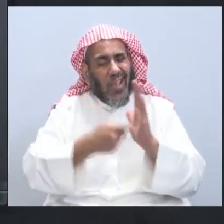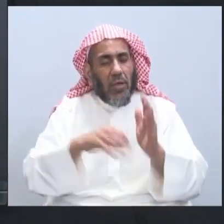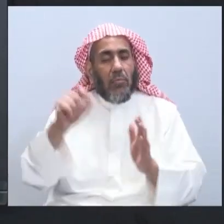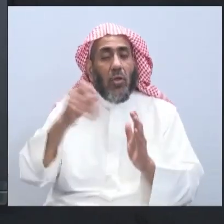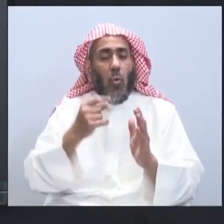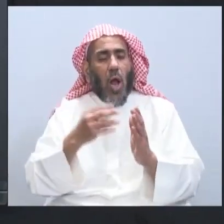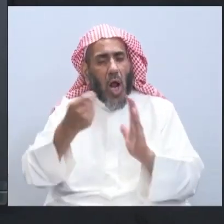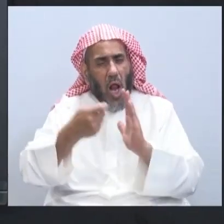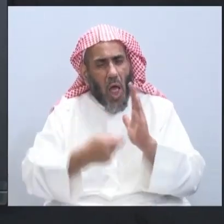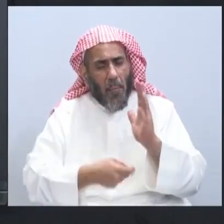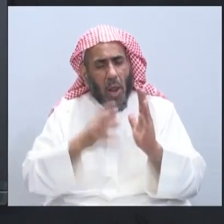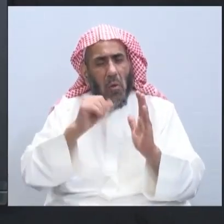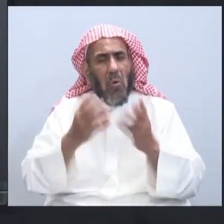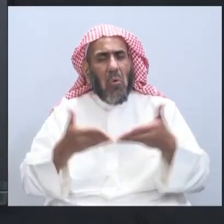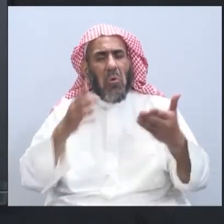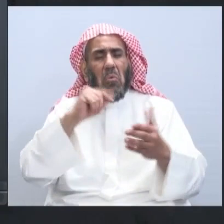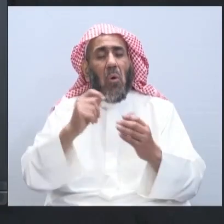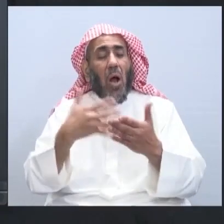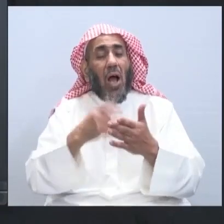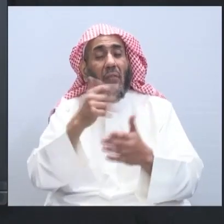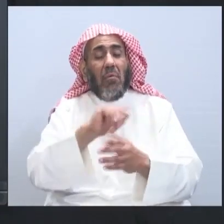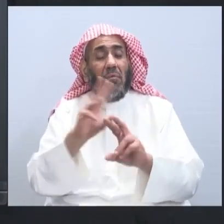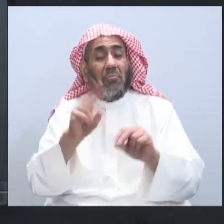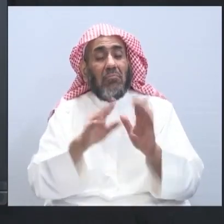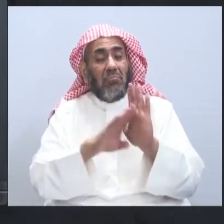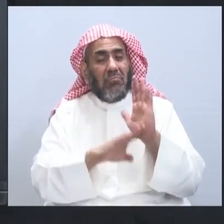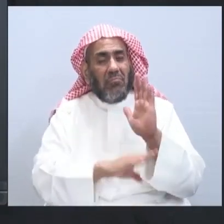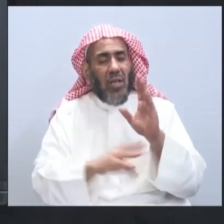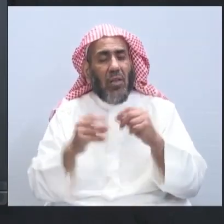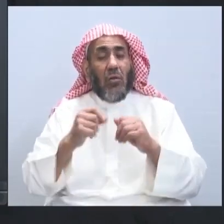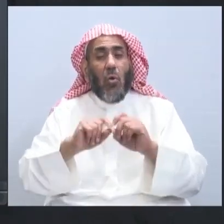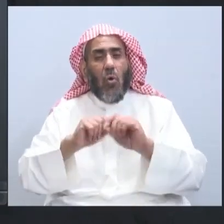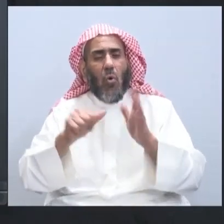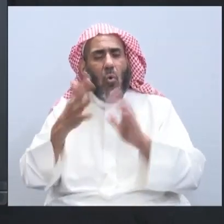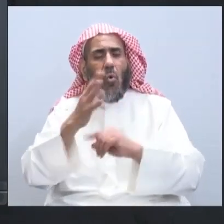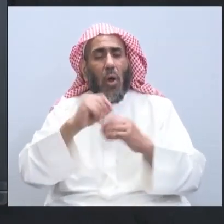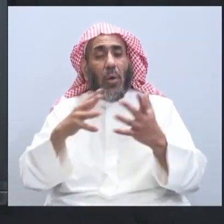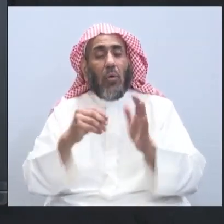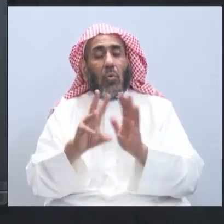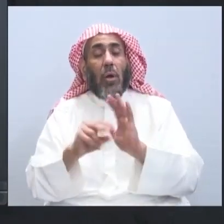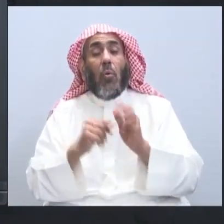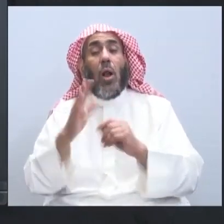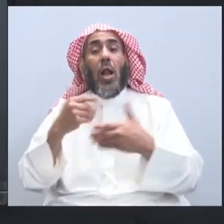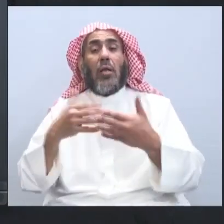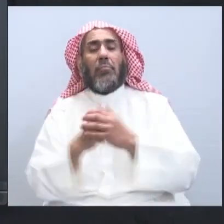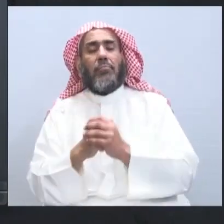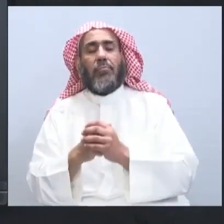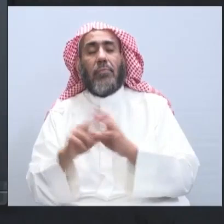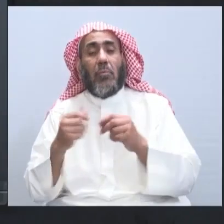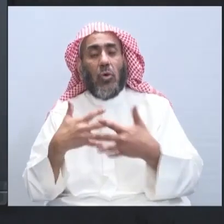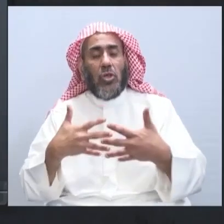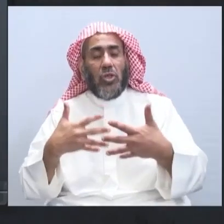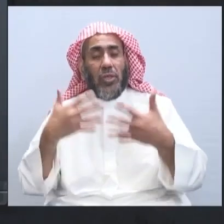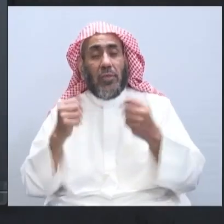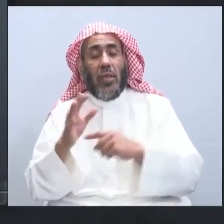الكلام المرسل الذي لا يتقيد لا بوزن ولا بقافيه وكيف انه ايضا تاثر تاثر كبيرا هو كما هو الادب يعني كما هو الشعر